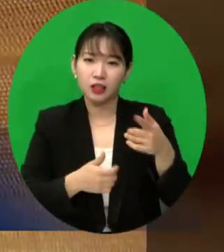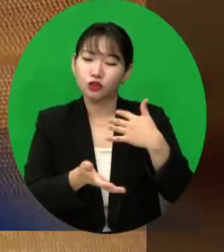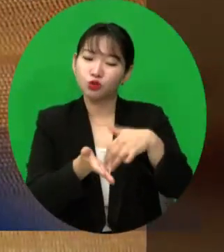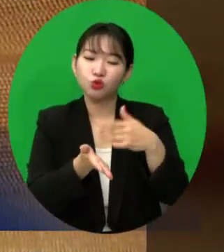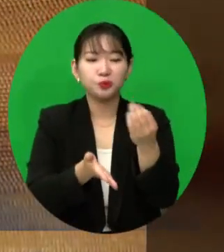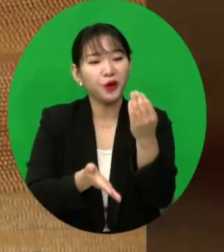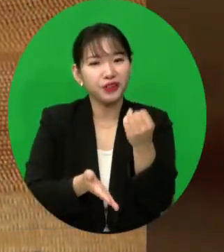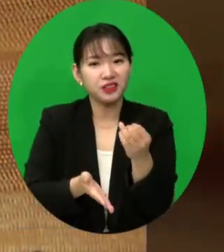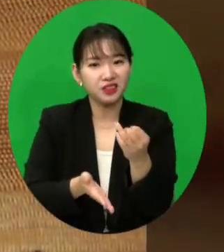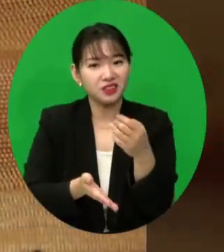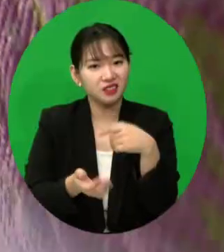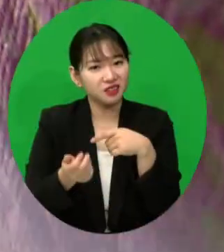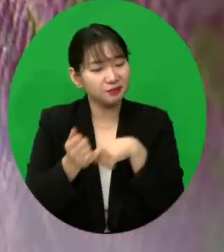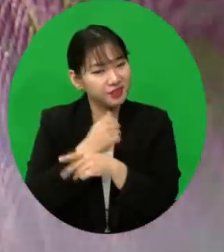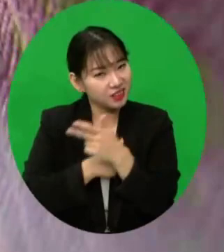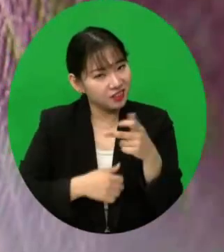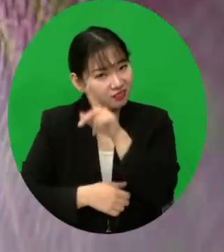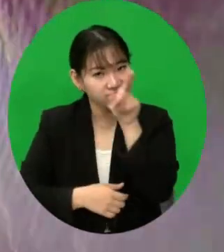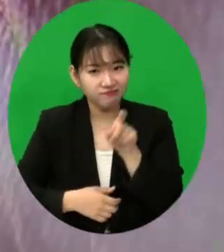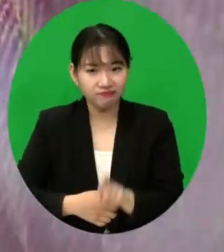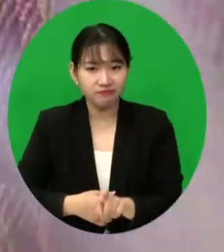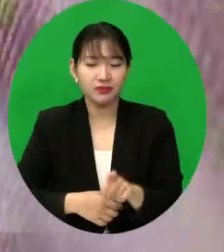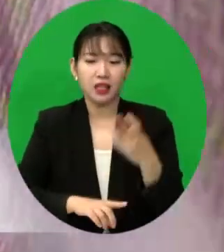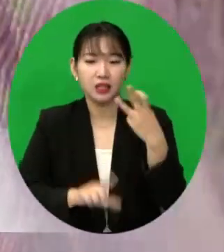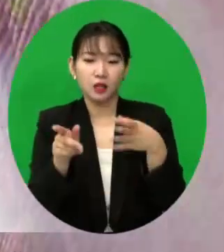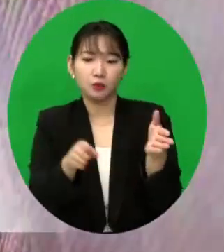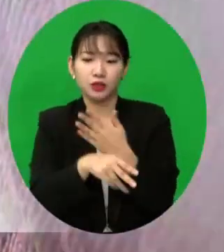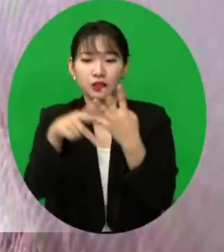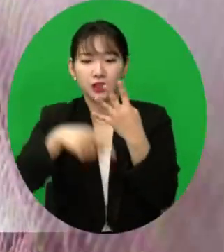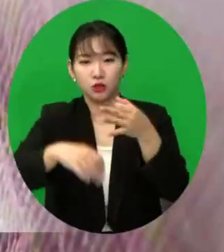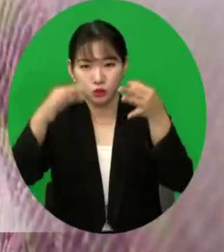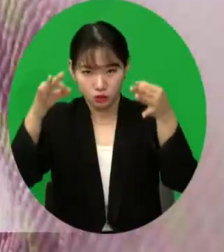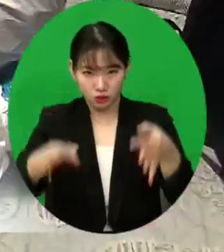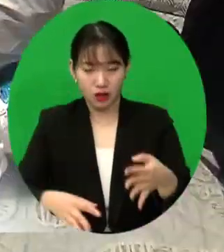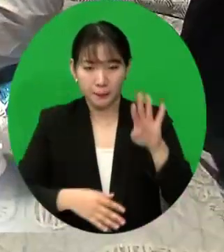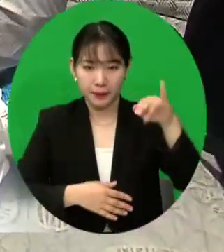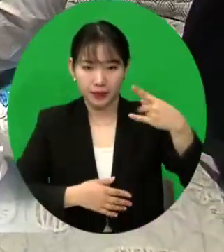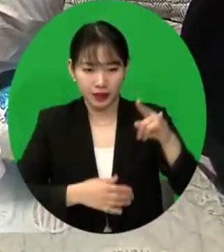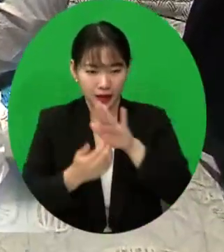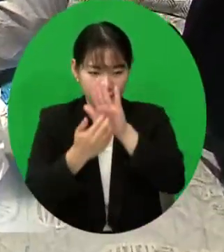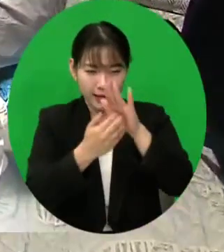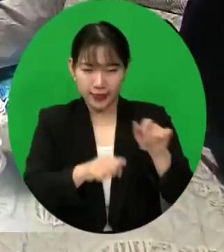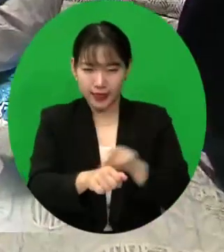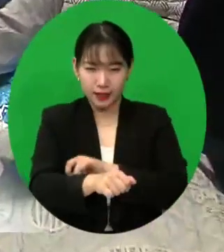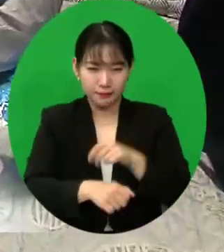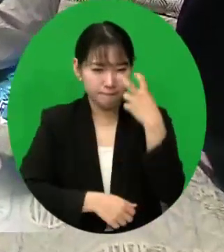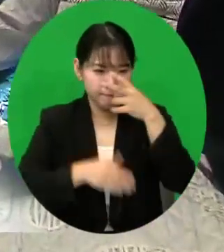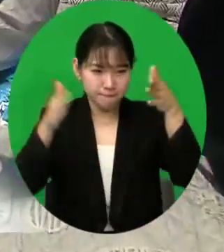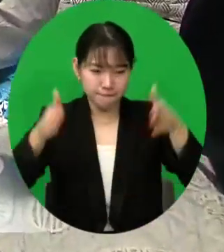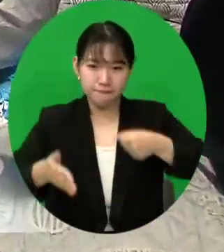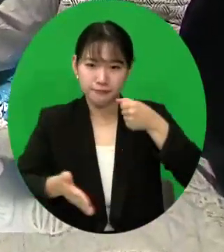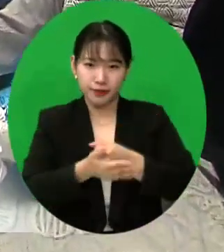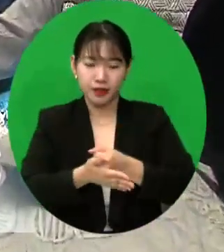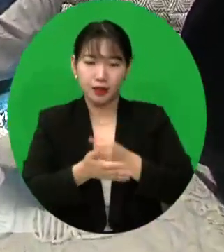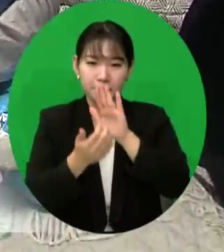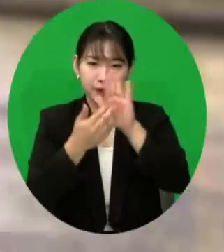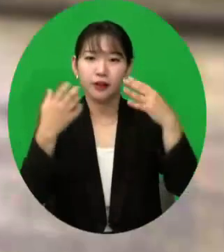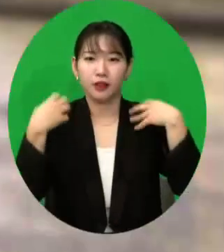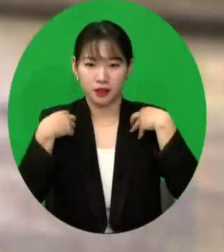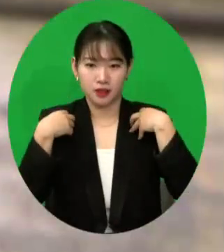의미가 있을까요? 지난 13일부터 4주 동안을 빈대 방역 특별 점검 기간으로 정한